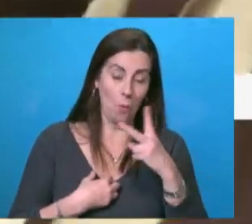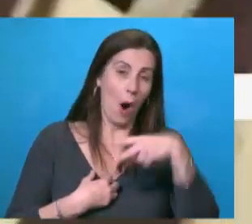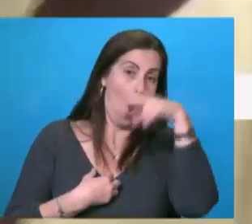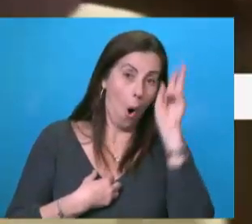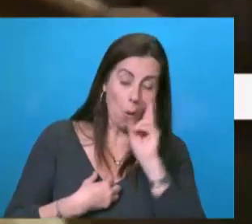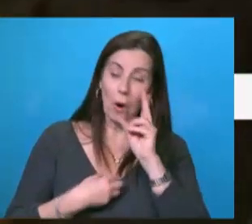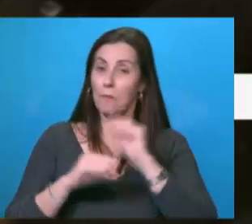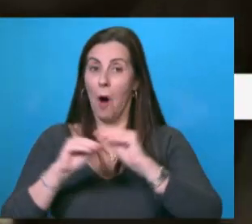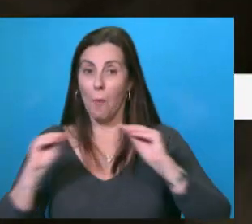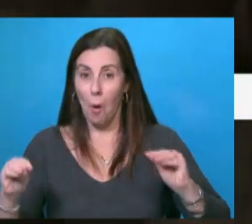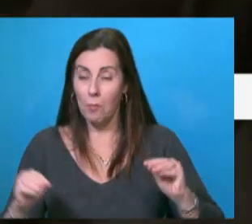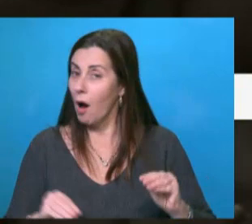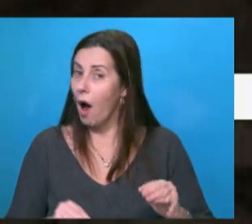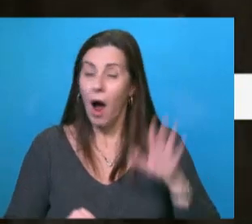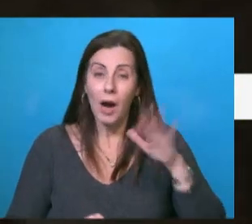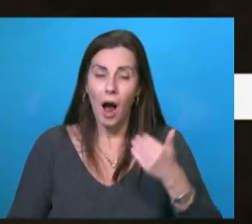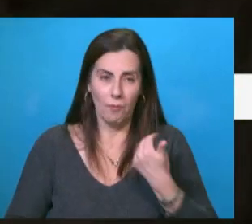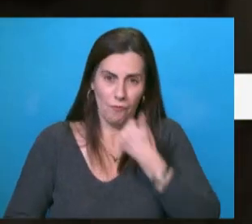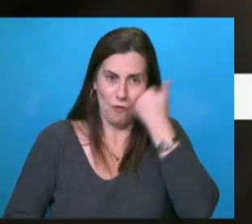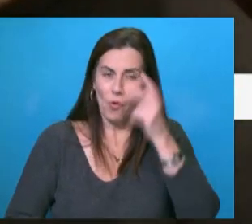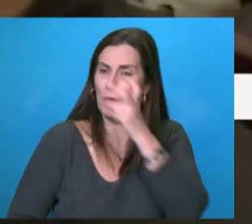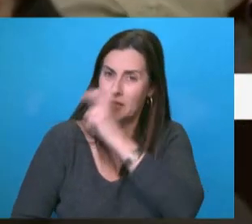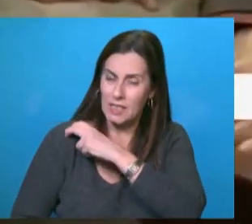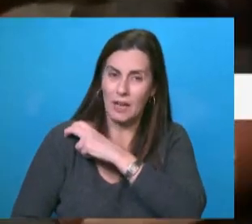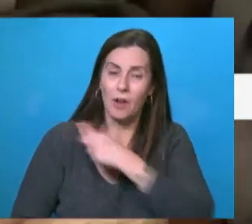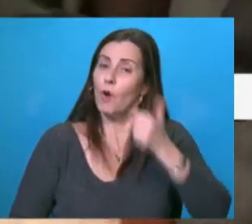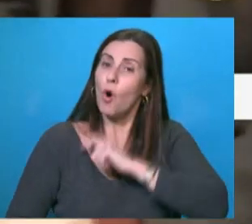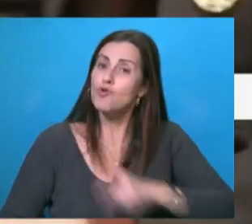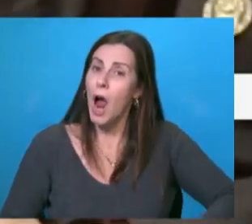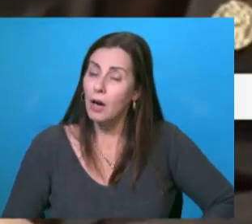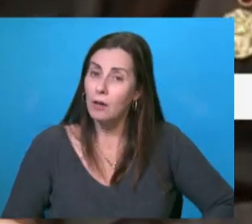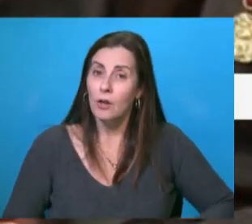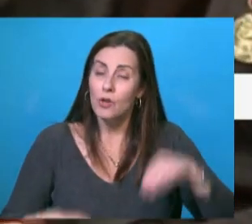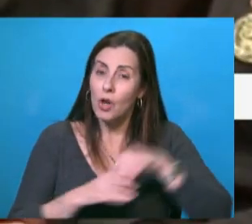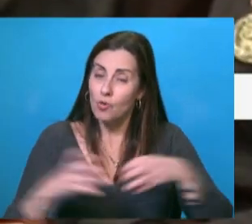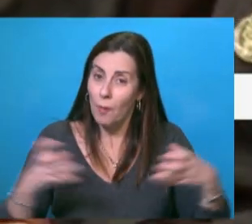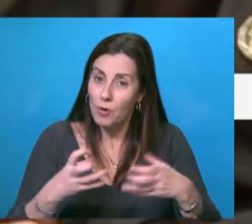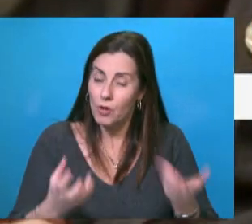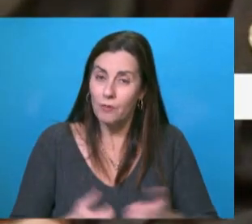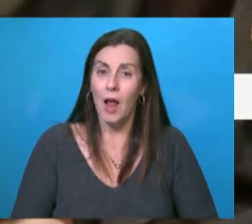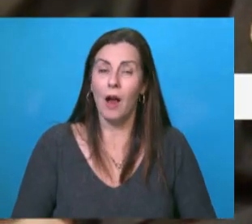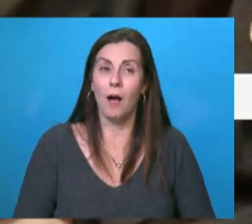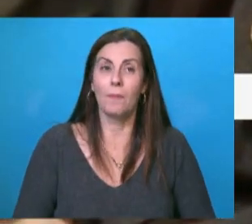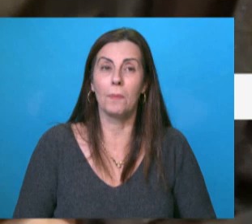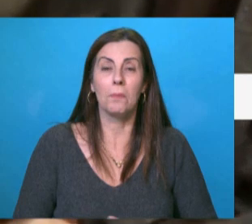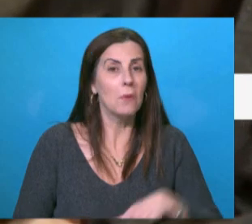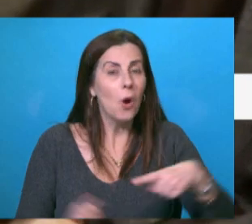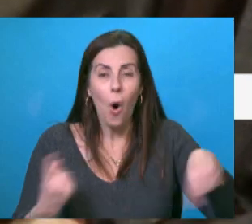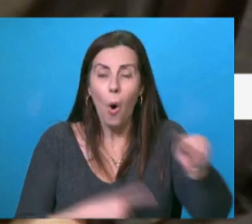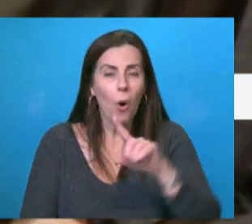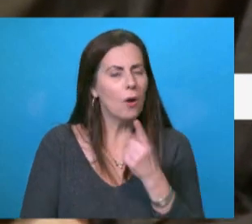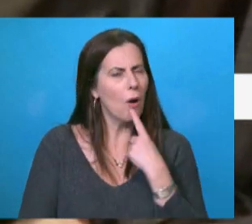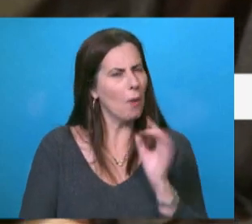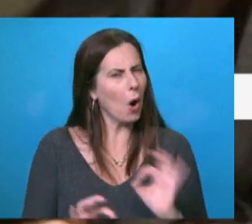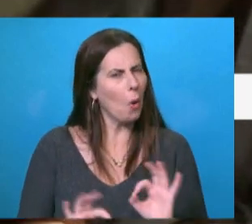והמחנכים, אבל גם ותיקי צבא, קצינים וראש העירייה ששייך למפלגת השלטון בפולין. איש מהנוכחים לא הרים גבה,